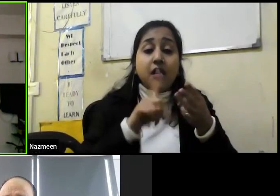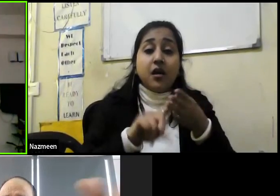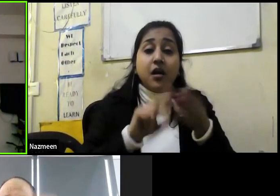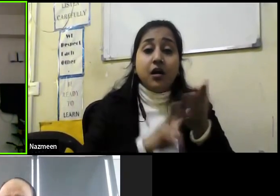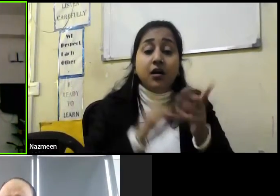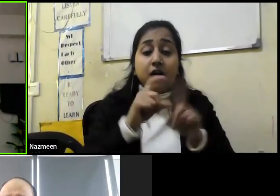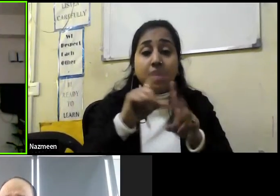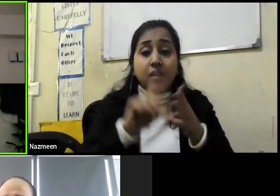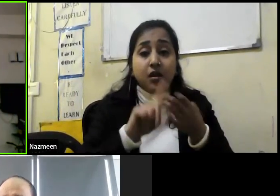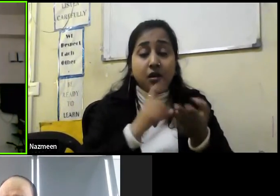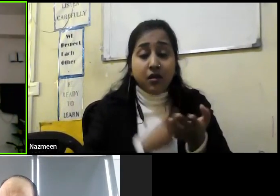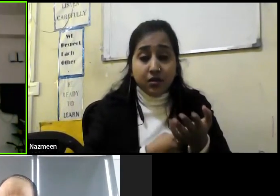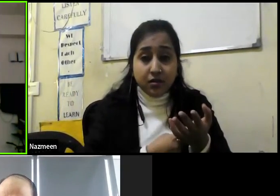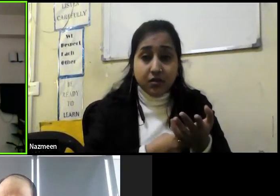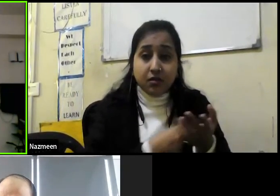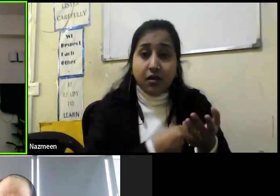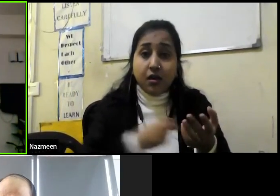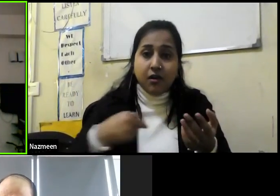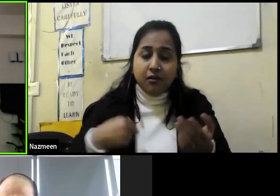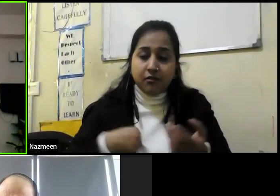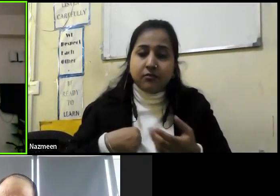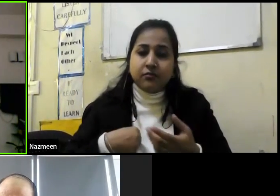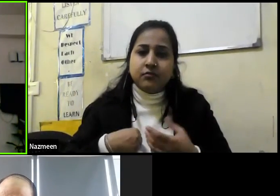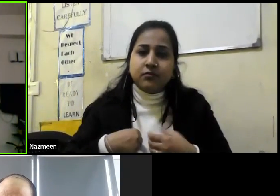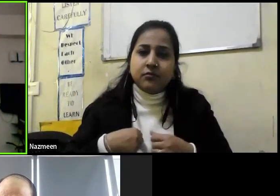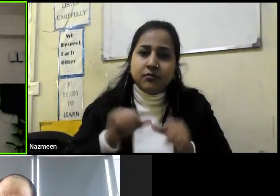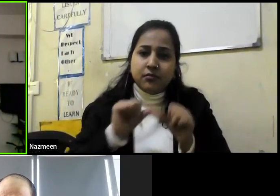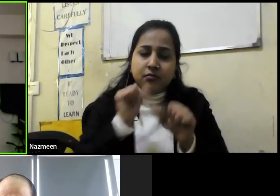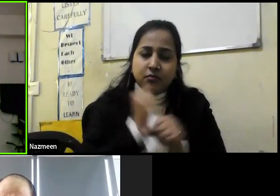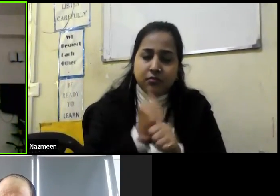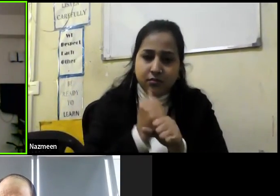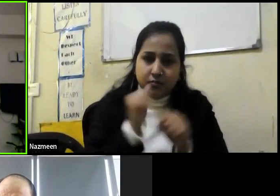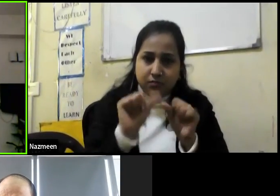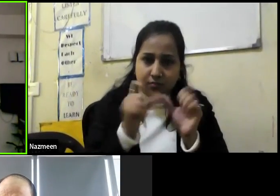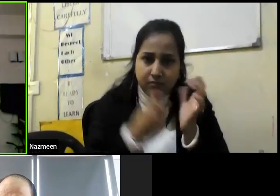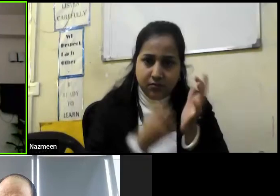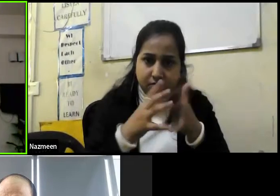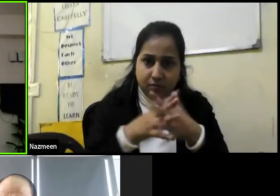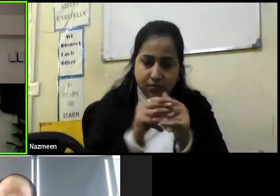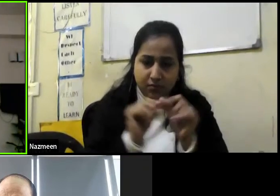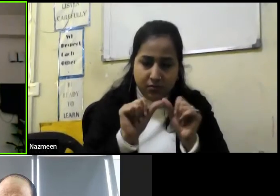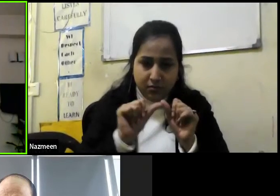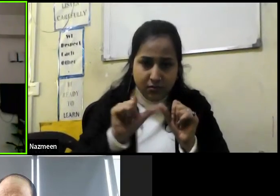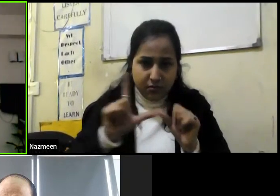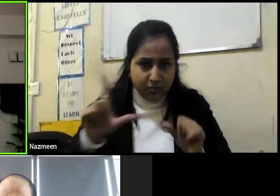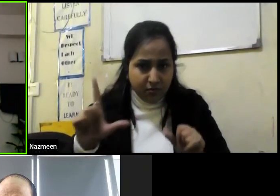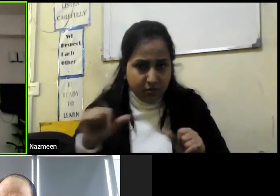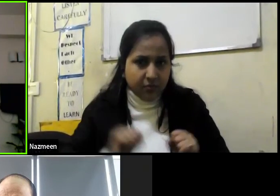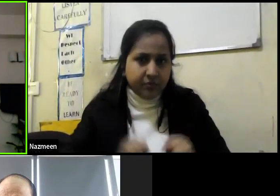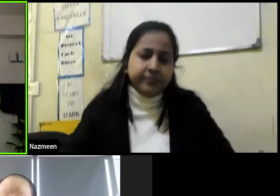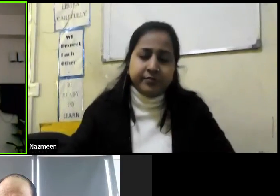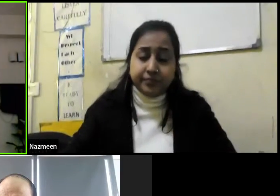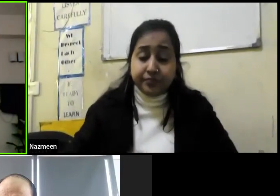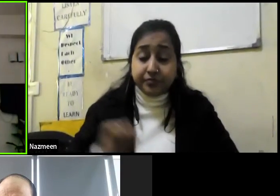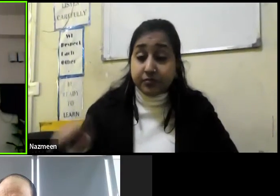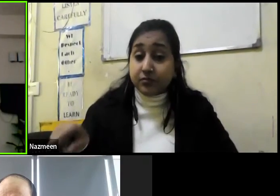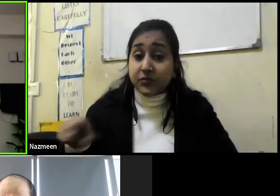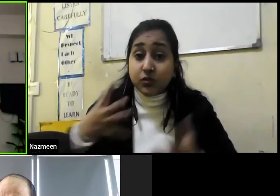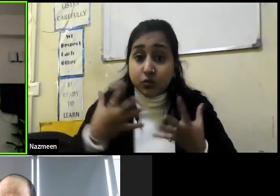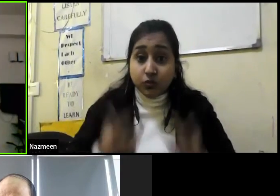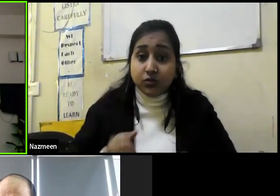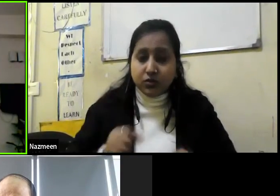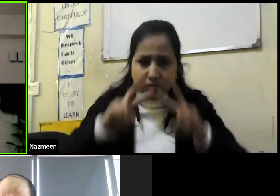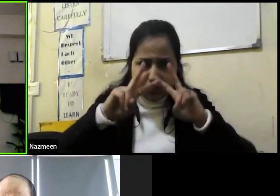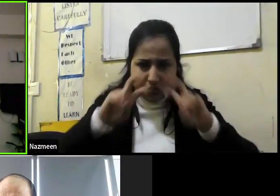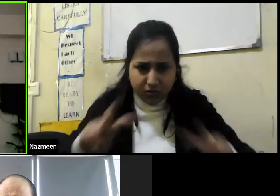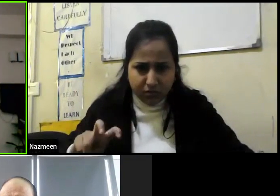कि सारे इंडियन यूनिवर्सिटीज टेक्नोलॉजी डेटाबेस को वो किस तरह से शोकेस कर सके इमर्जिंग टेक्नोलॉजीज के लिए और पोटेंशियल ऑफ रिसर्चर्स